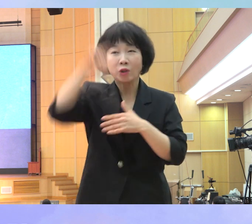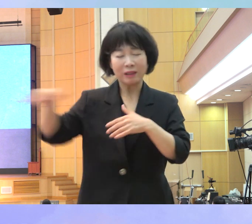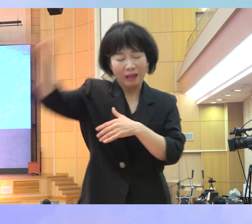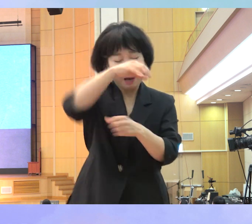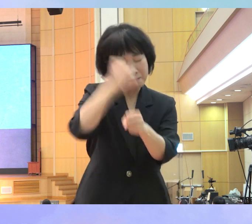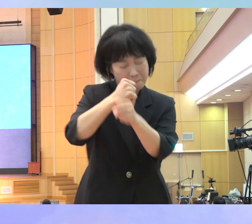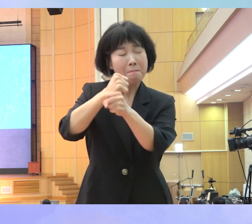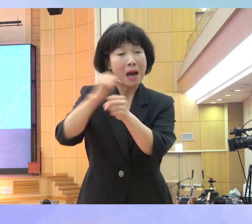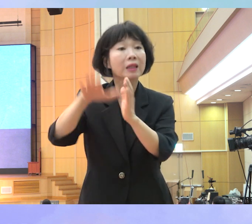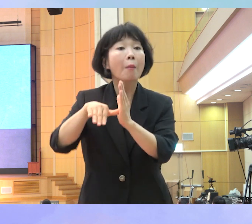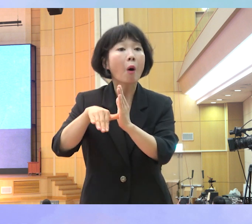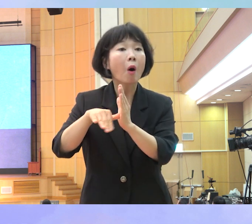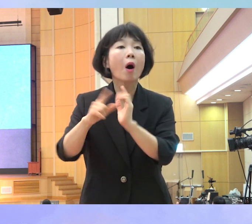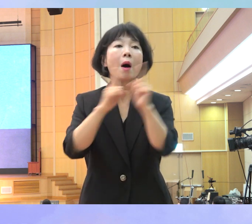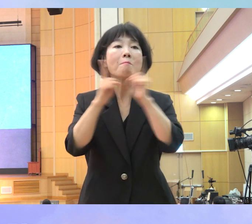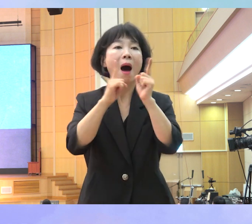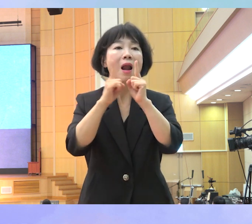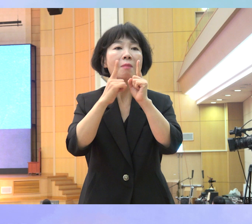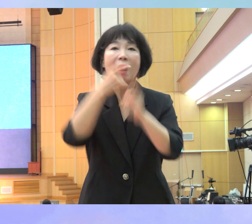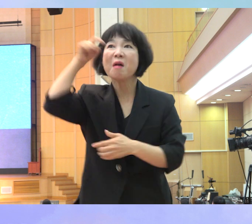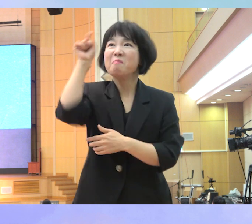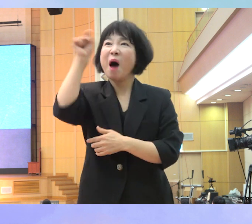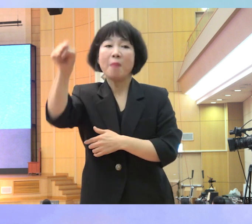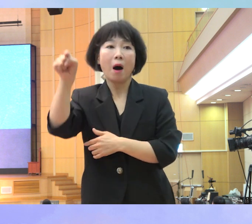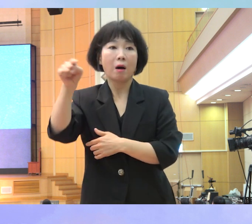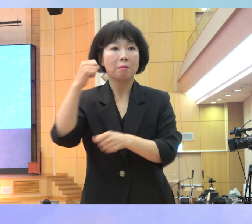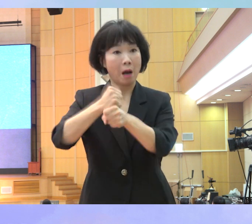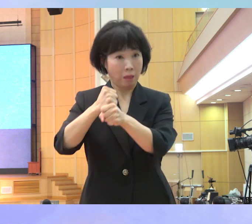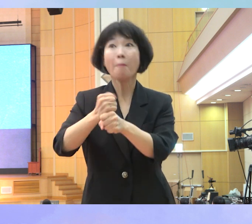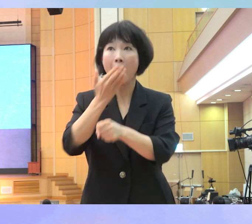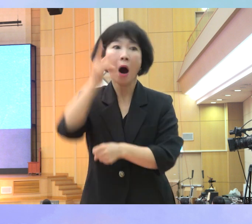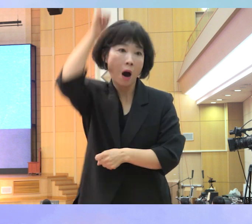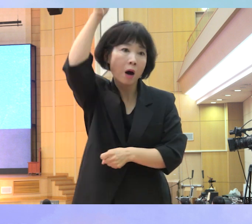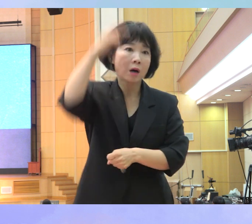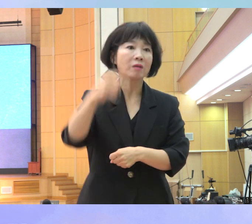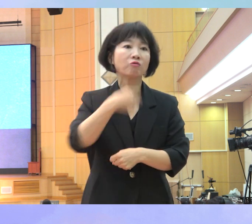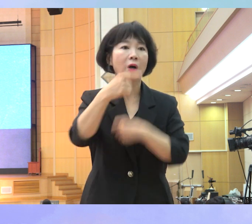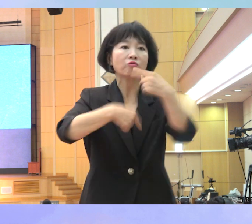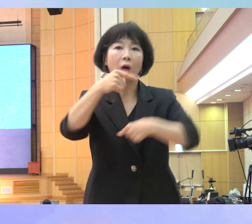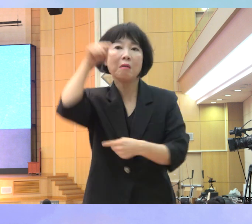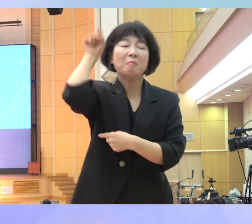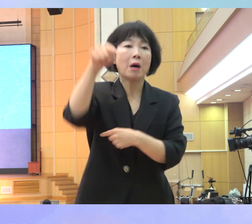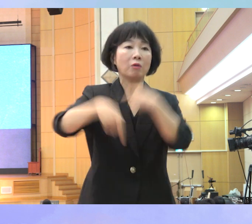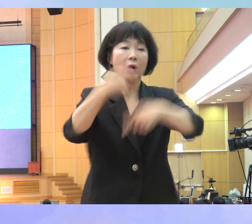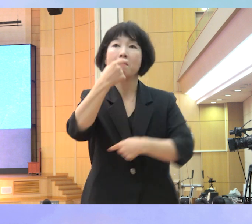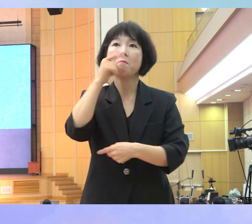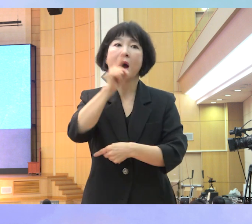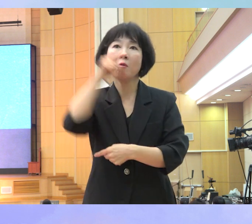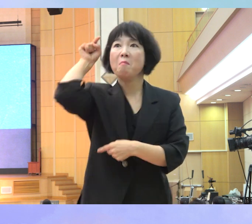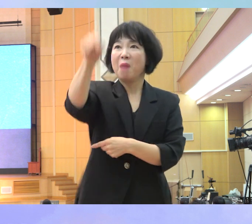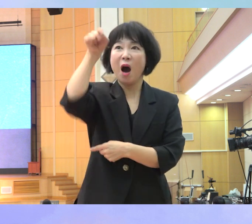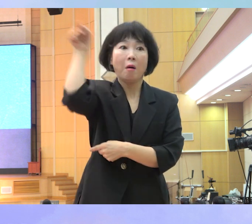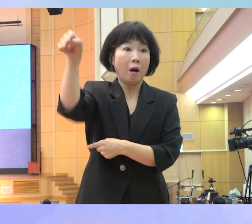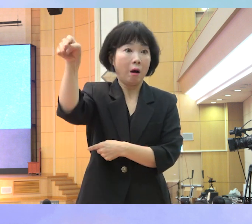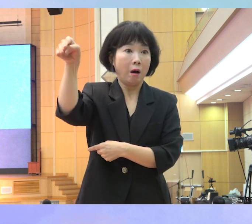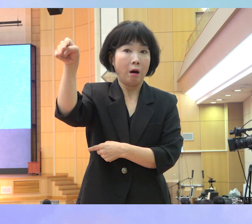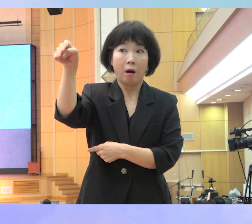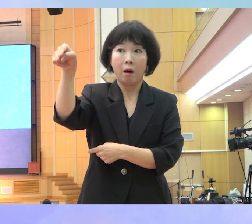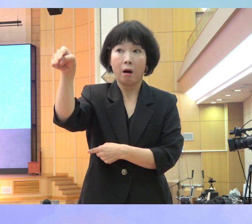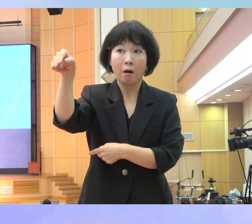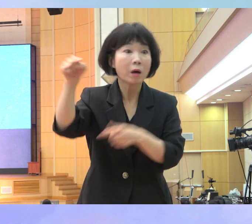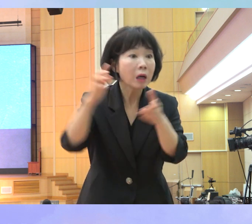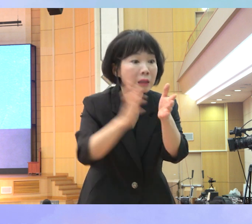천지를 창조하셨습니다. 그리고 이 땅에 오신 예수 그리스도께서도